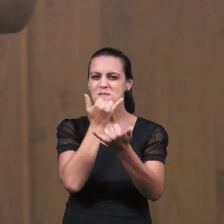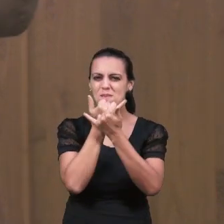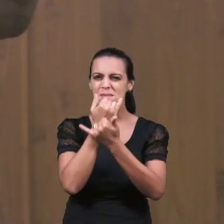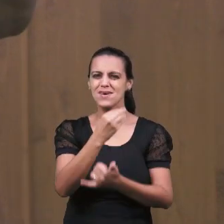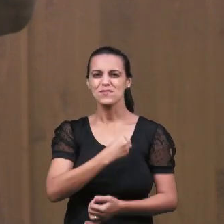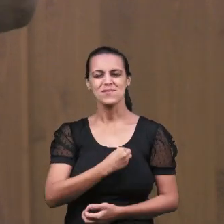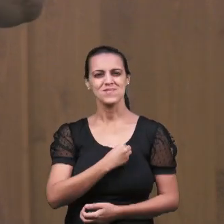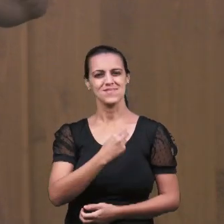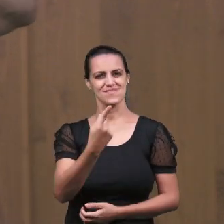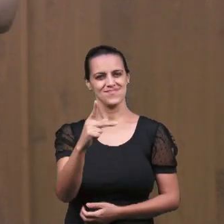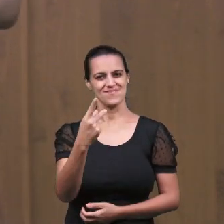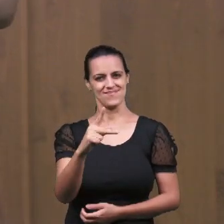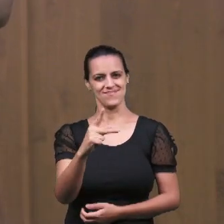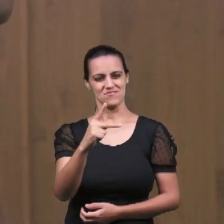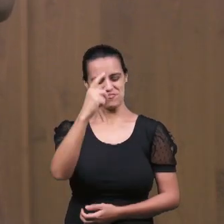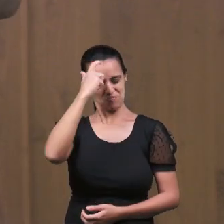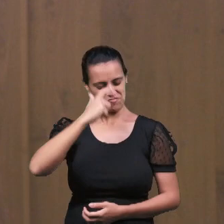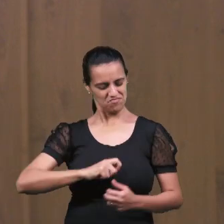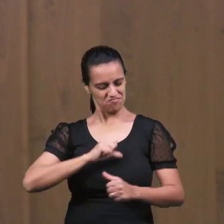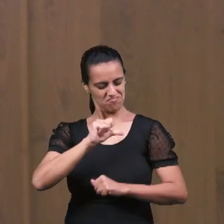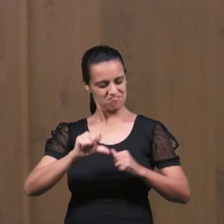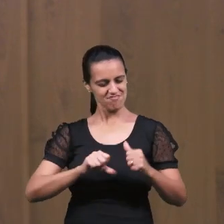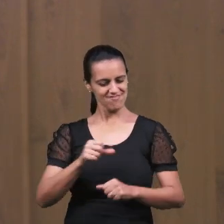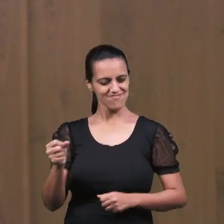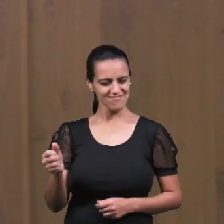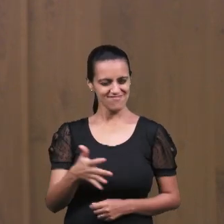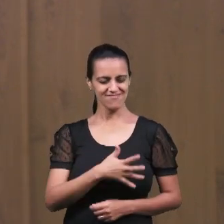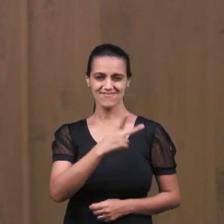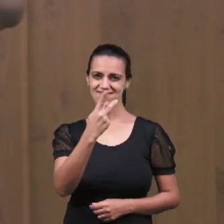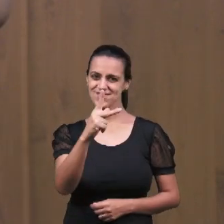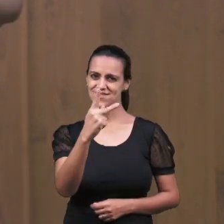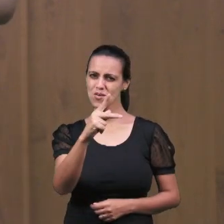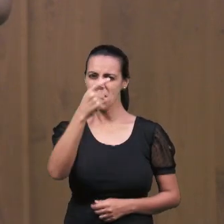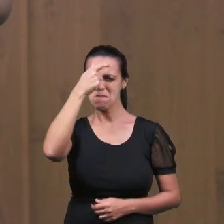salut. Aujourd'hui, le Saint-Esprit veut révéler